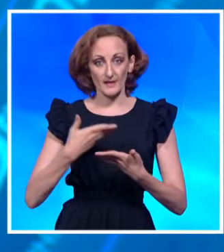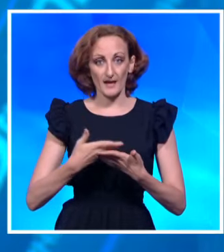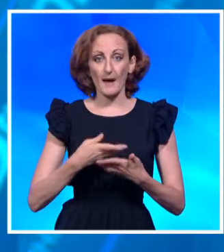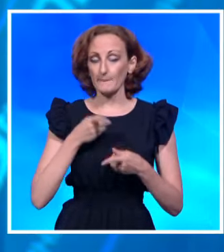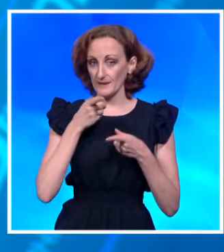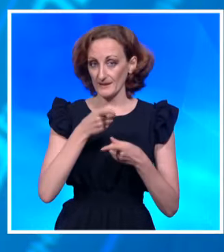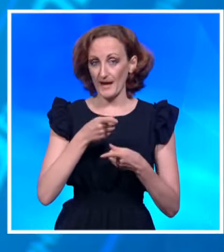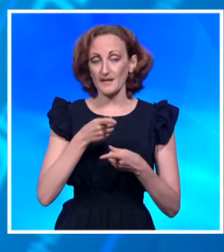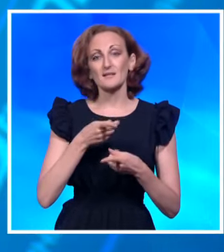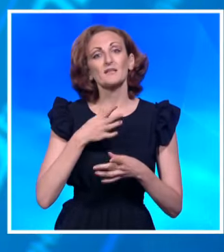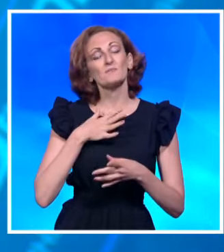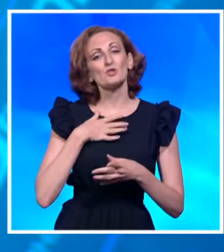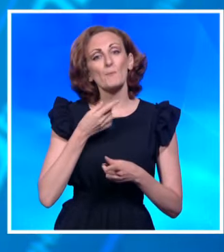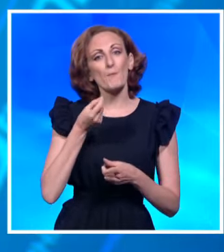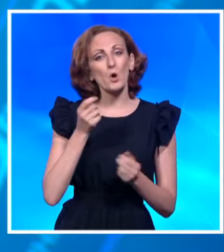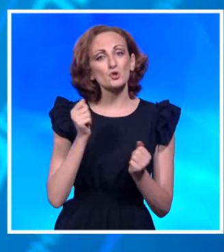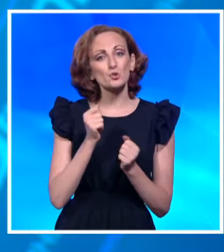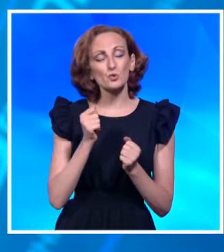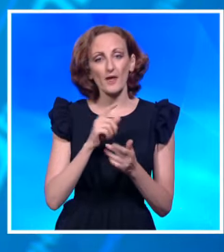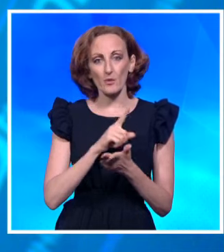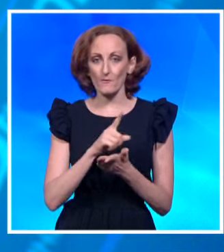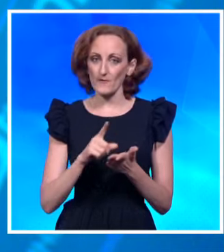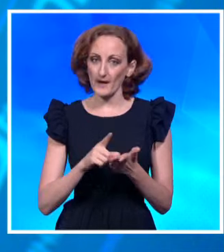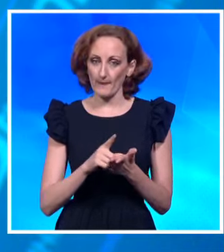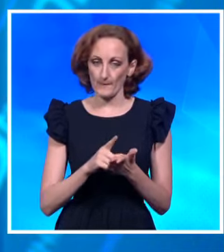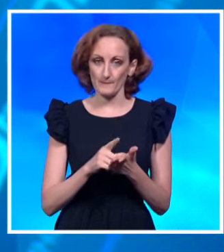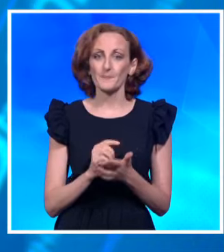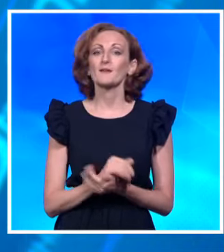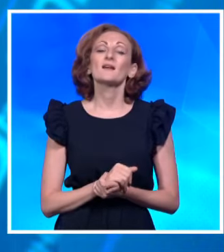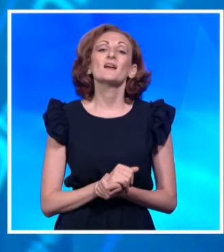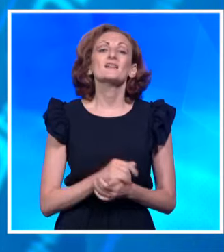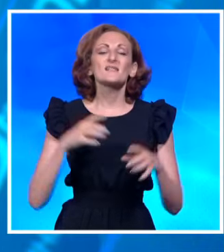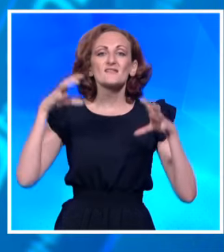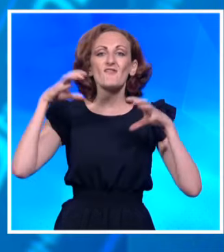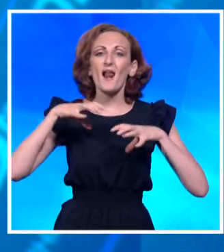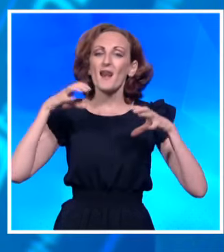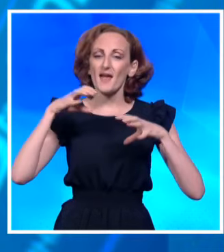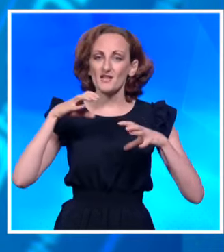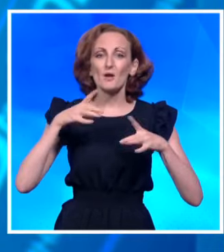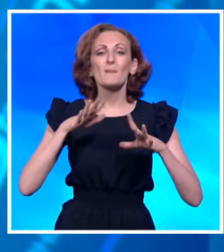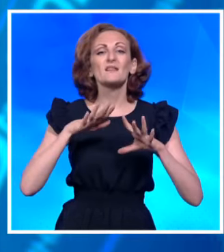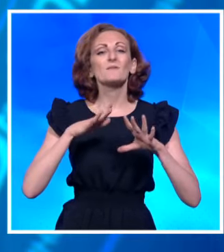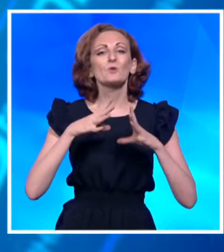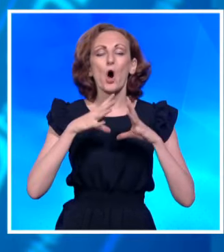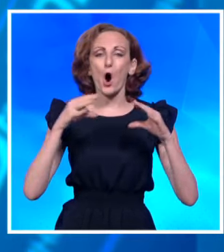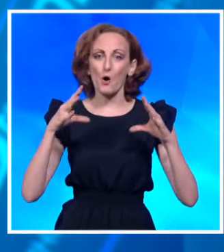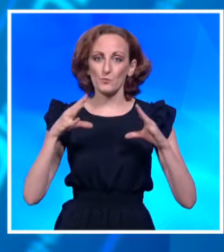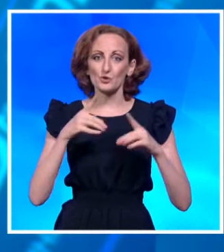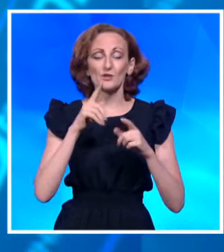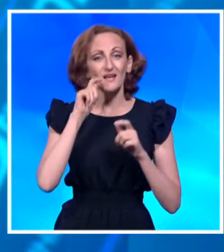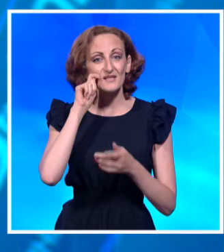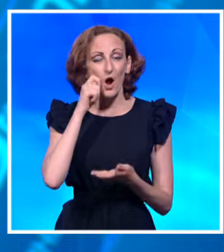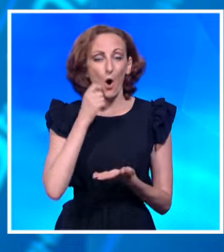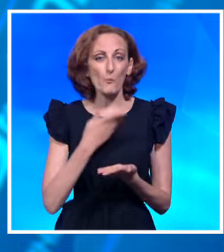един дълбок атлантически циклон държеше времето доста хладно, с валежи, предимно облачно и те наистина се оплакват